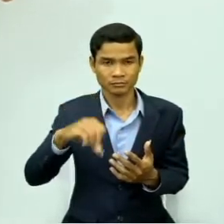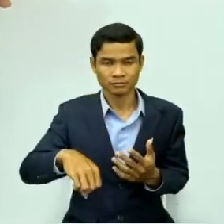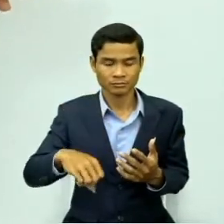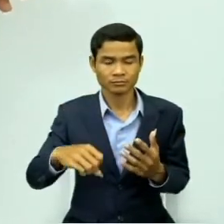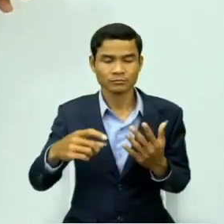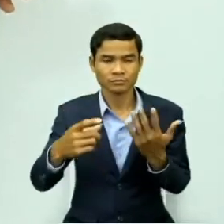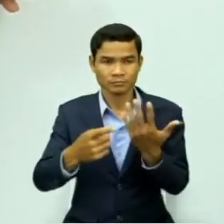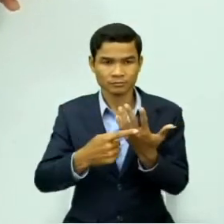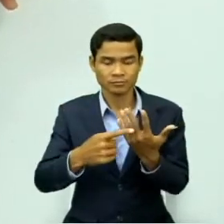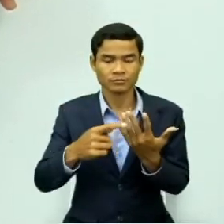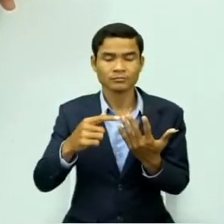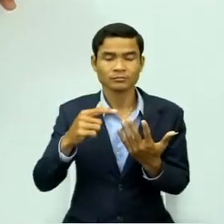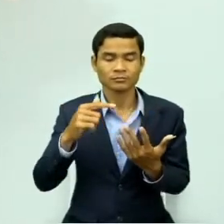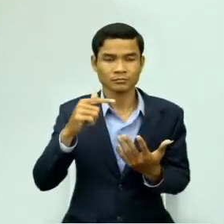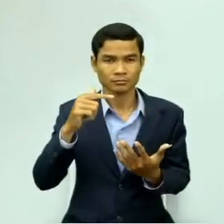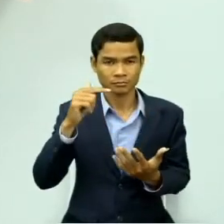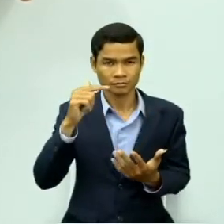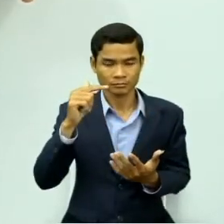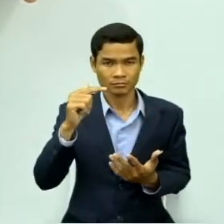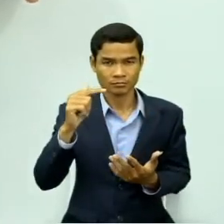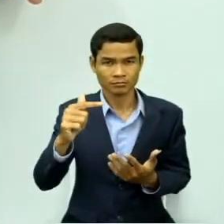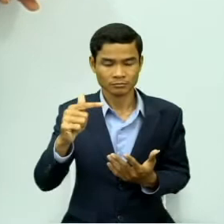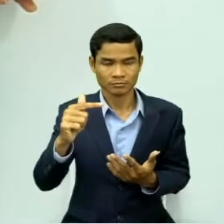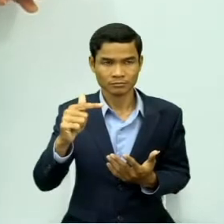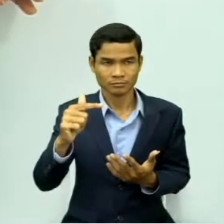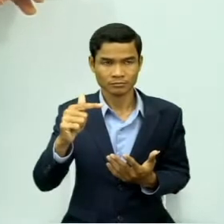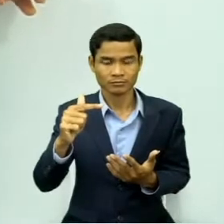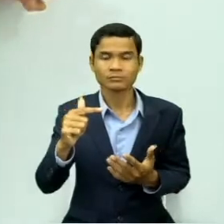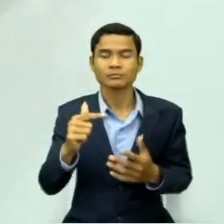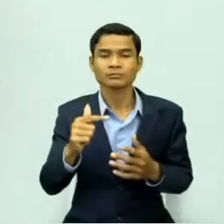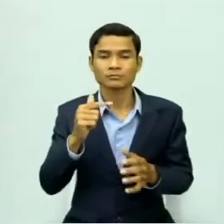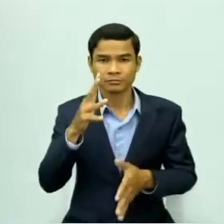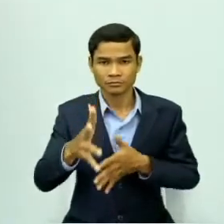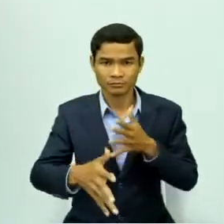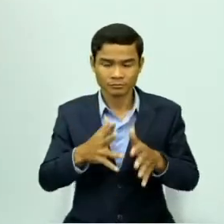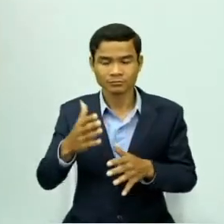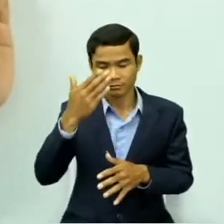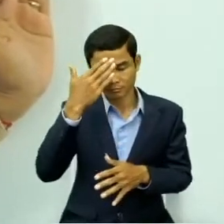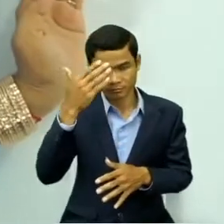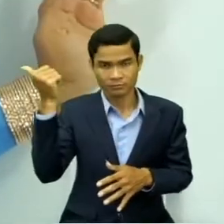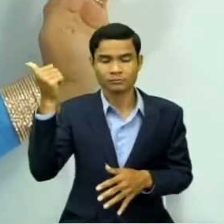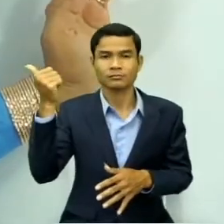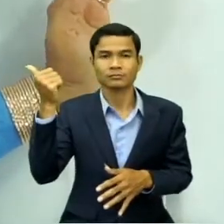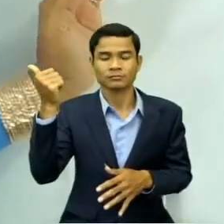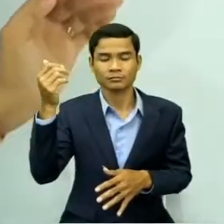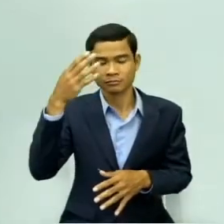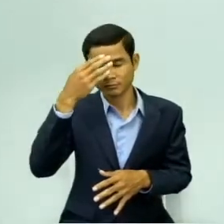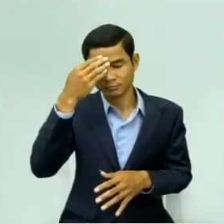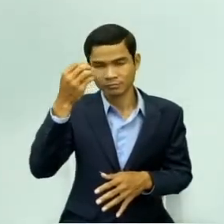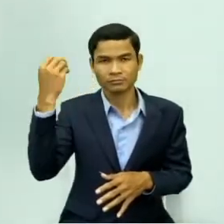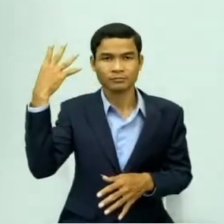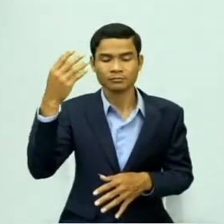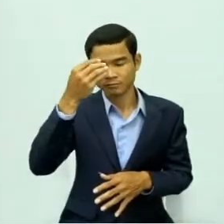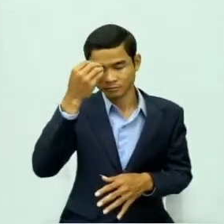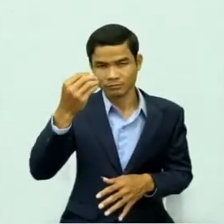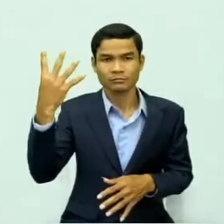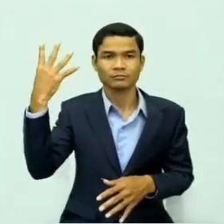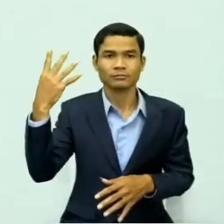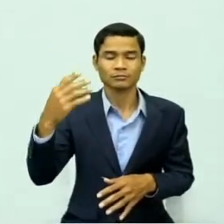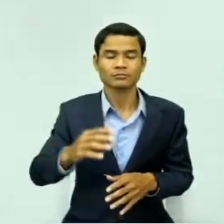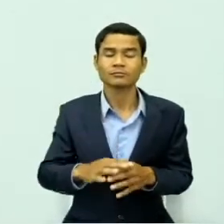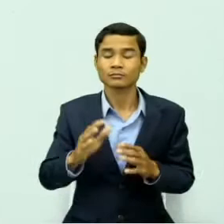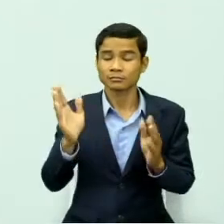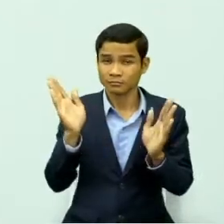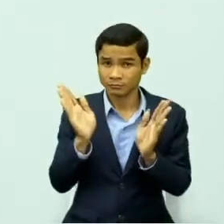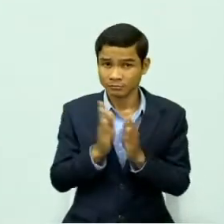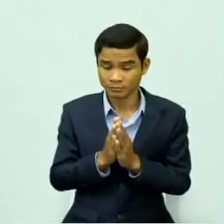ôm plom plom lần ngó plang plet plang cha con tết đây